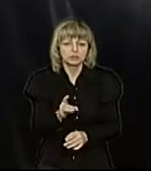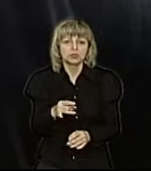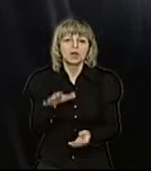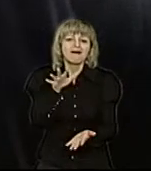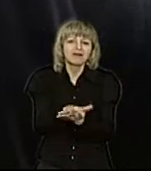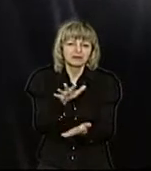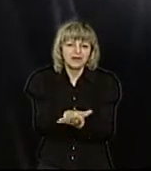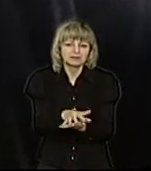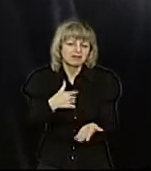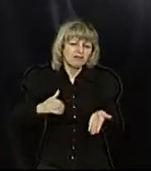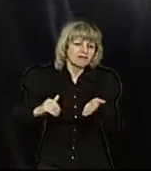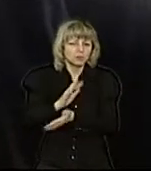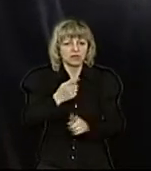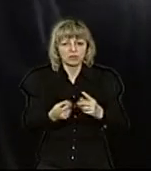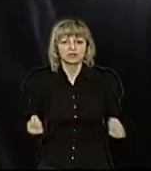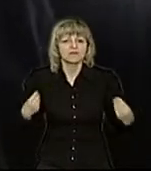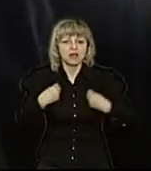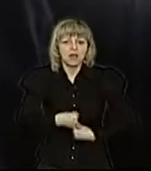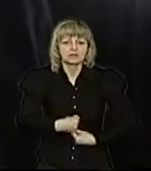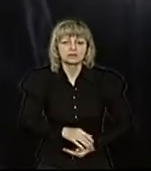я її відмовляю